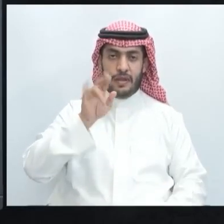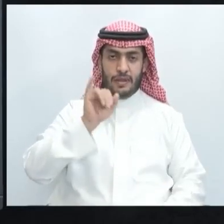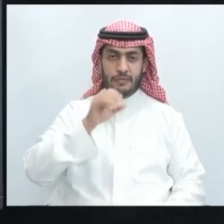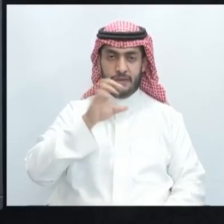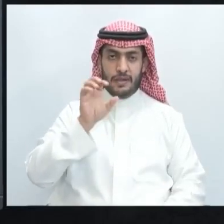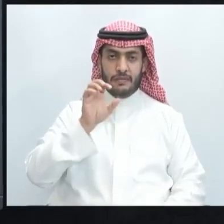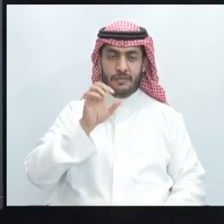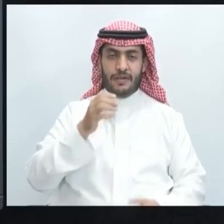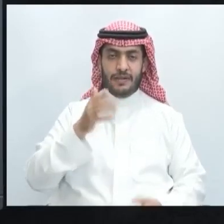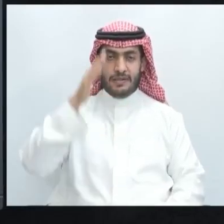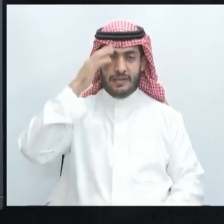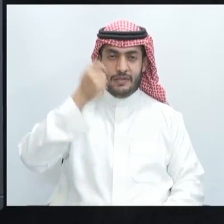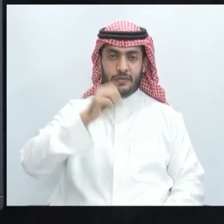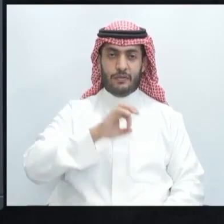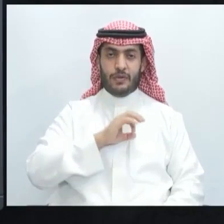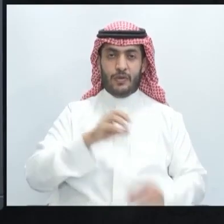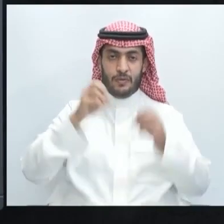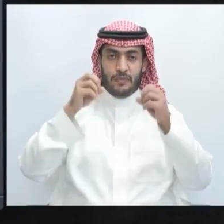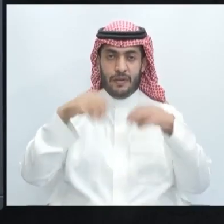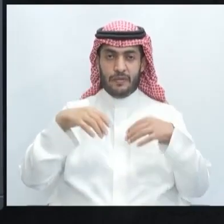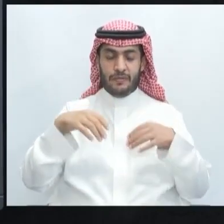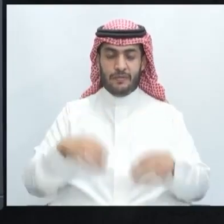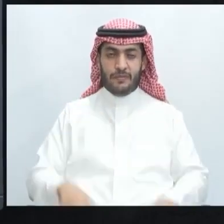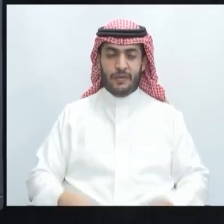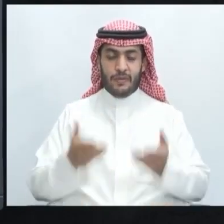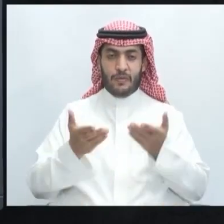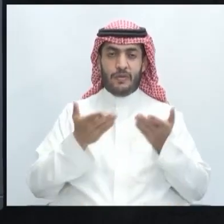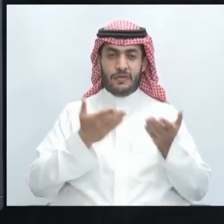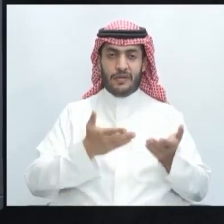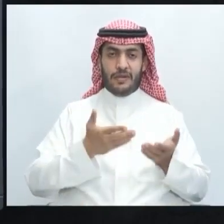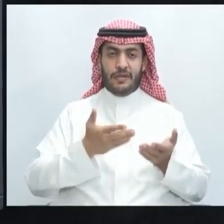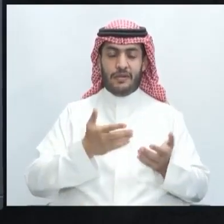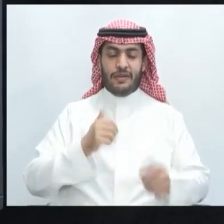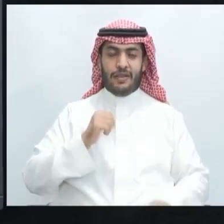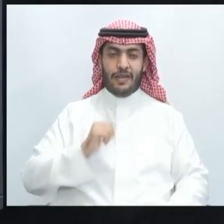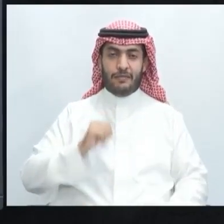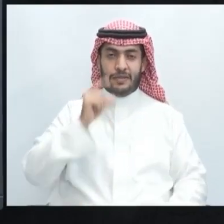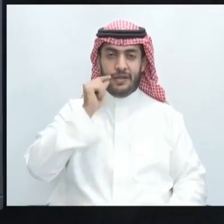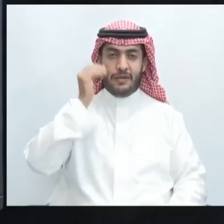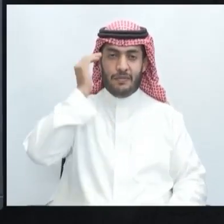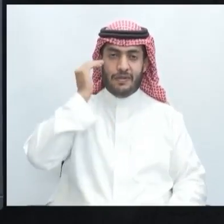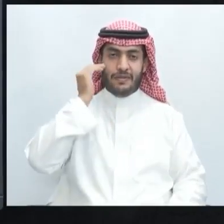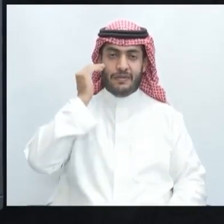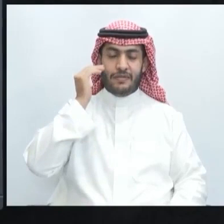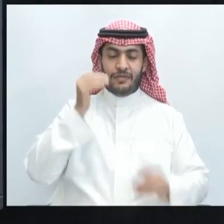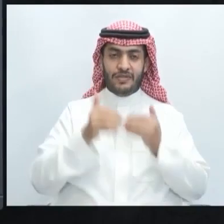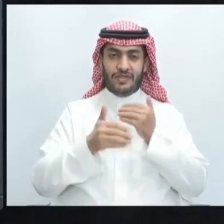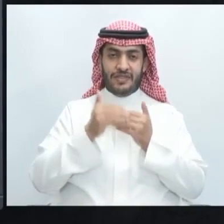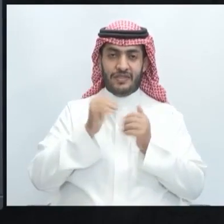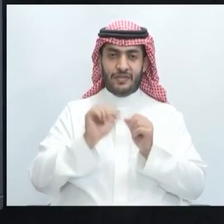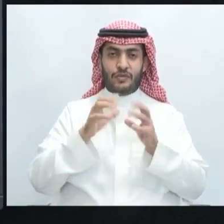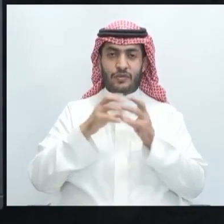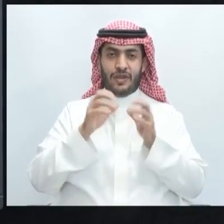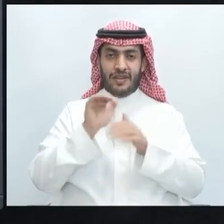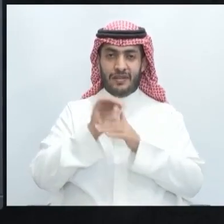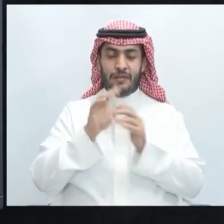وازك السلام السلام عليكم ورحمه الله وبركاته واهلا وسهلا بكم اعزائي طلاب وطالبات مجددا في